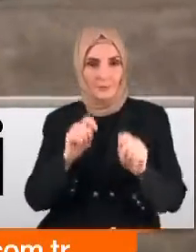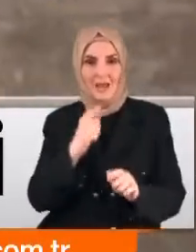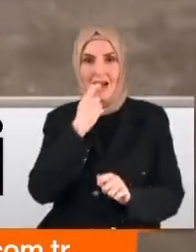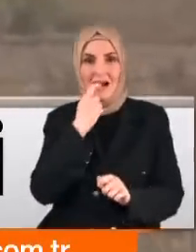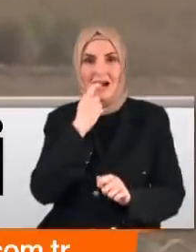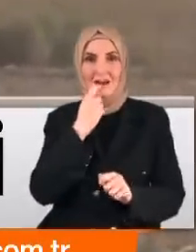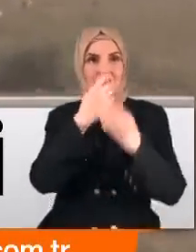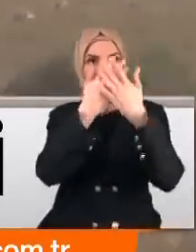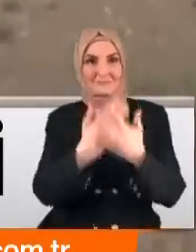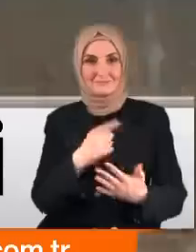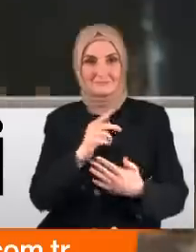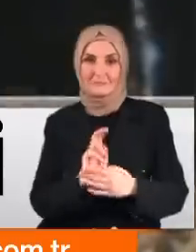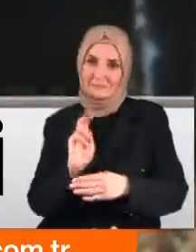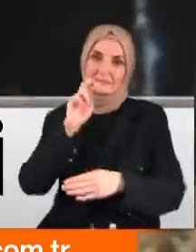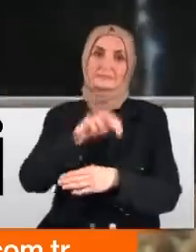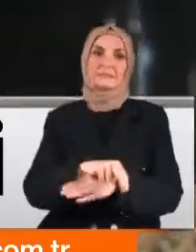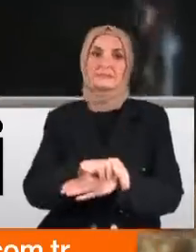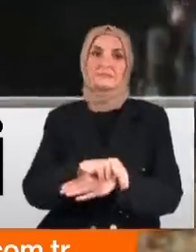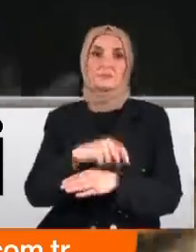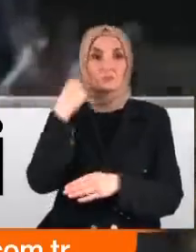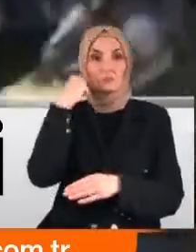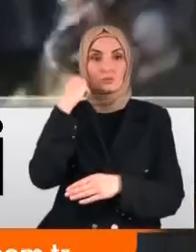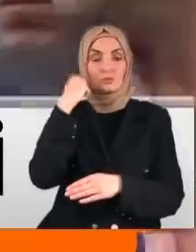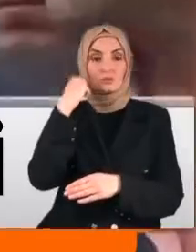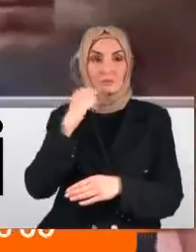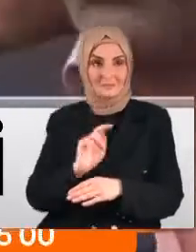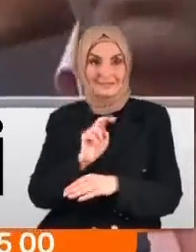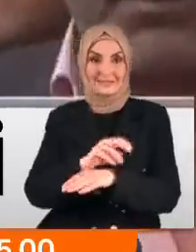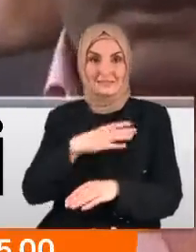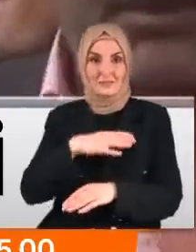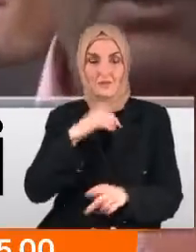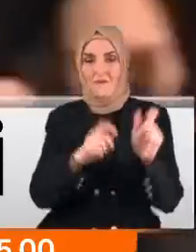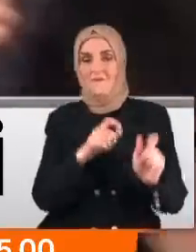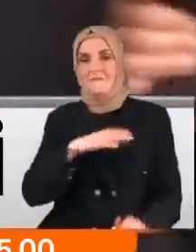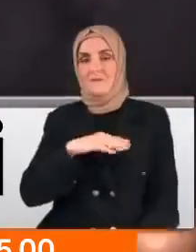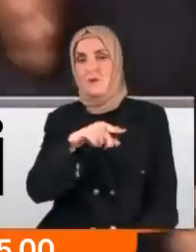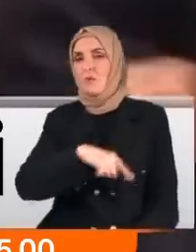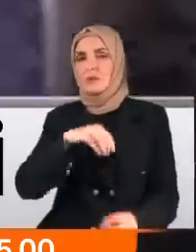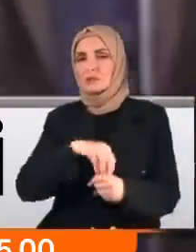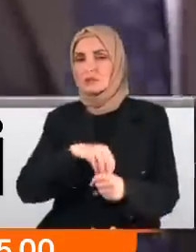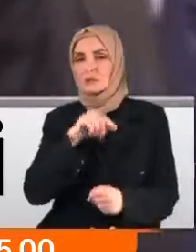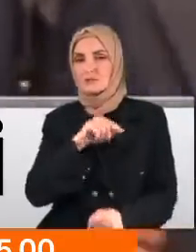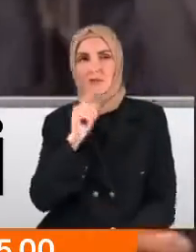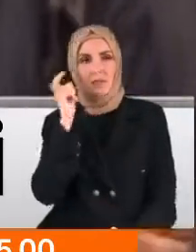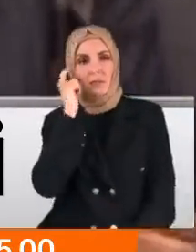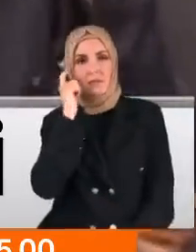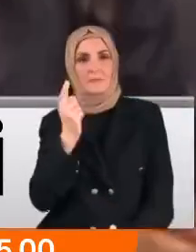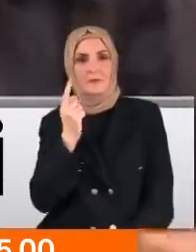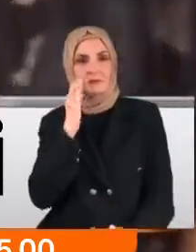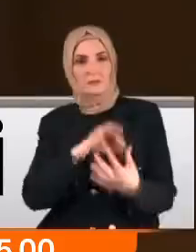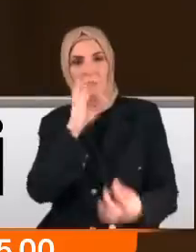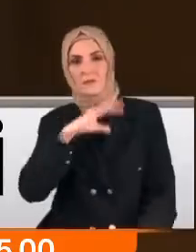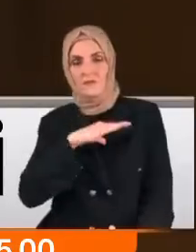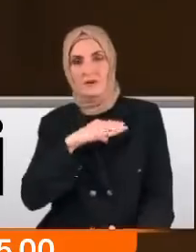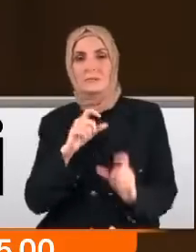oldu. Onlar arasında tanıdık yüzler de vardı. Mesela birisi Sırrı Sakık'tı. Diğeri de Türkiye'nin yakın geçmişine